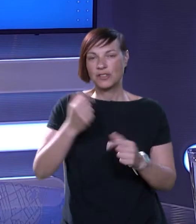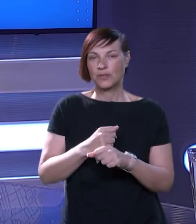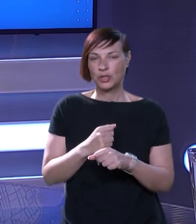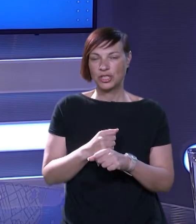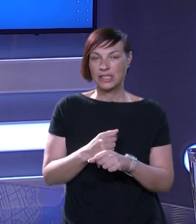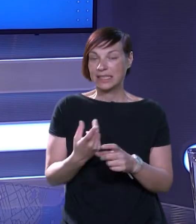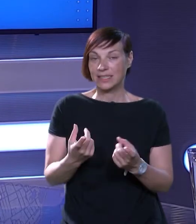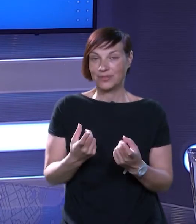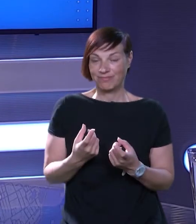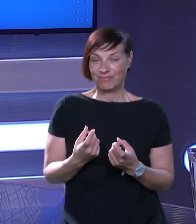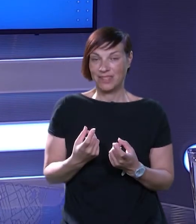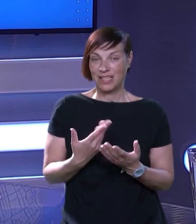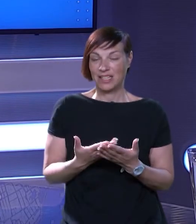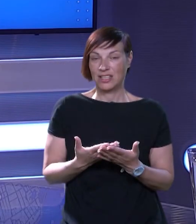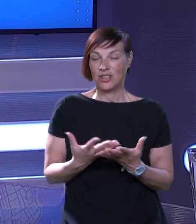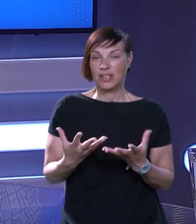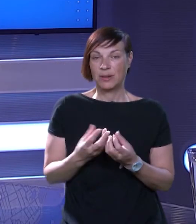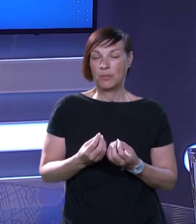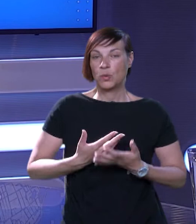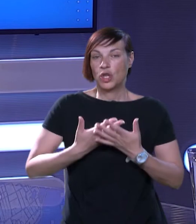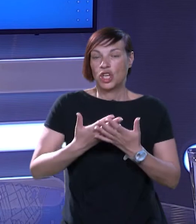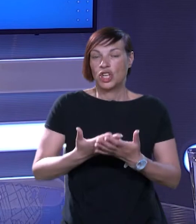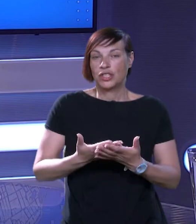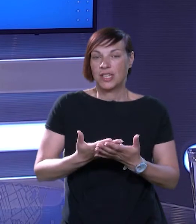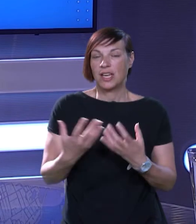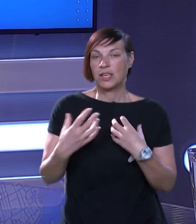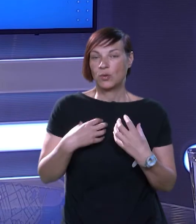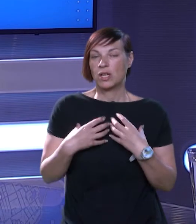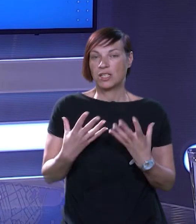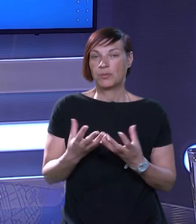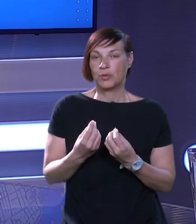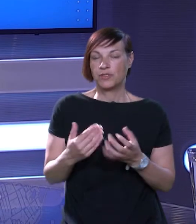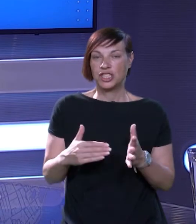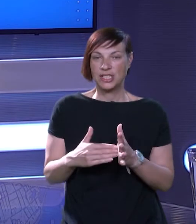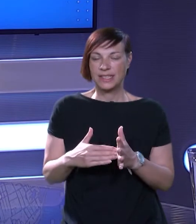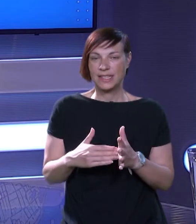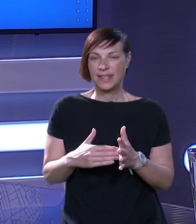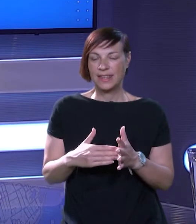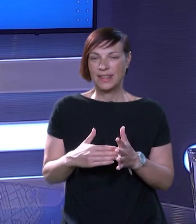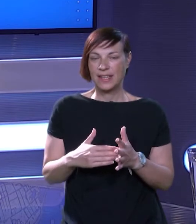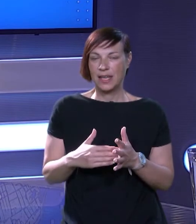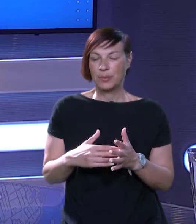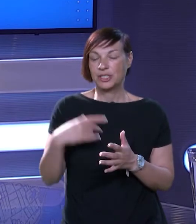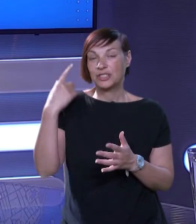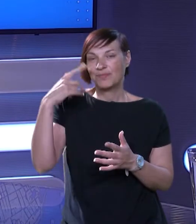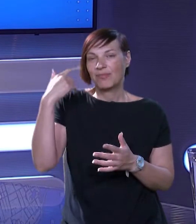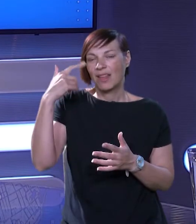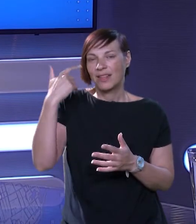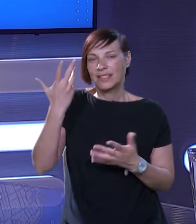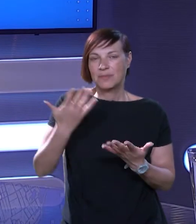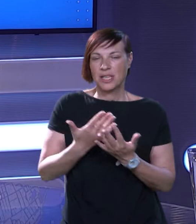funkcionirati. Ali, on ti jako puno daje. U kazalištu ti puno više trebaš